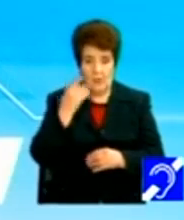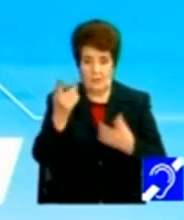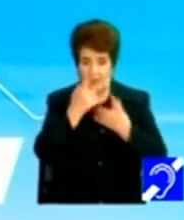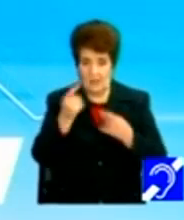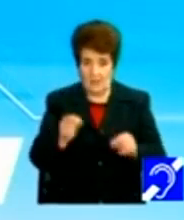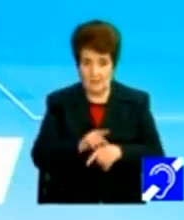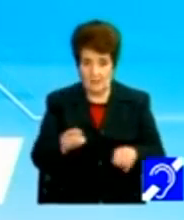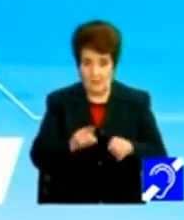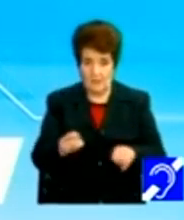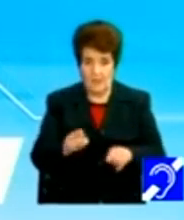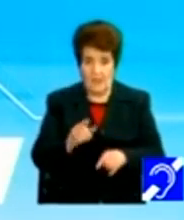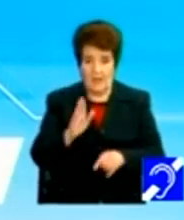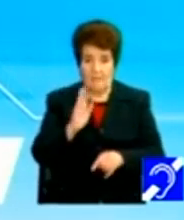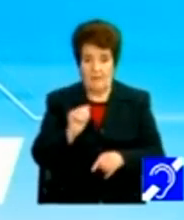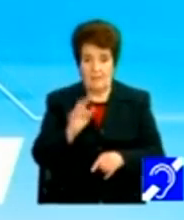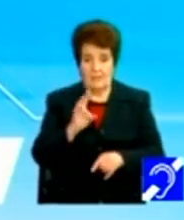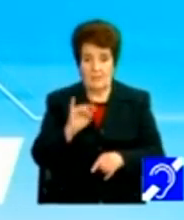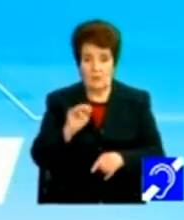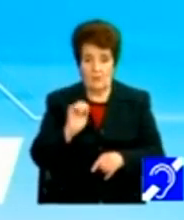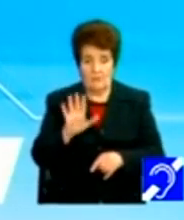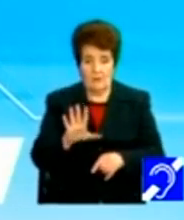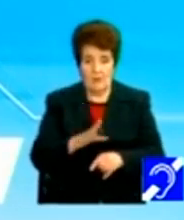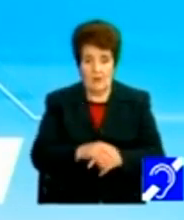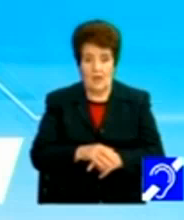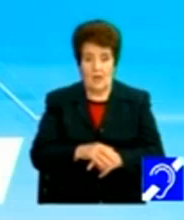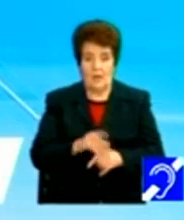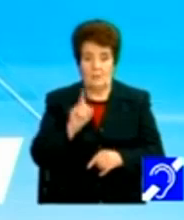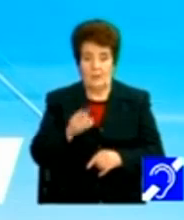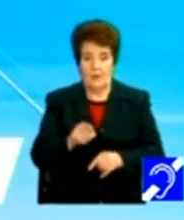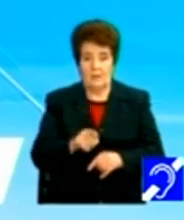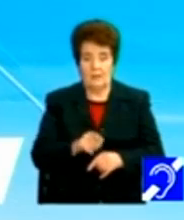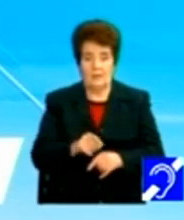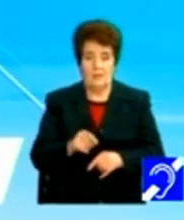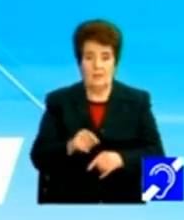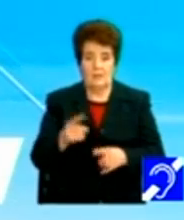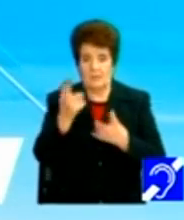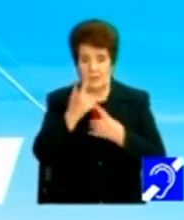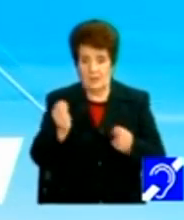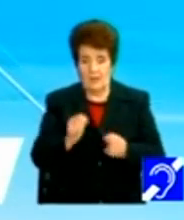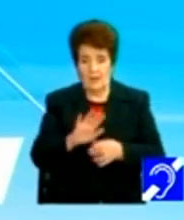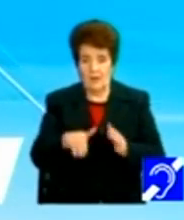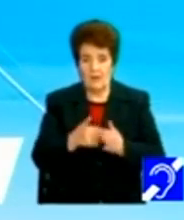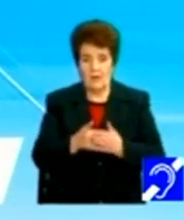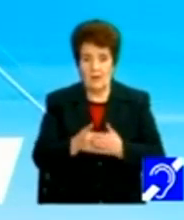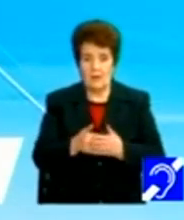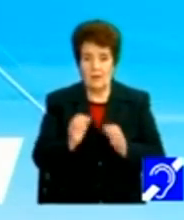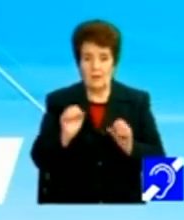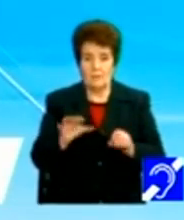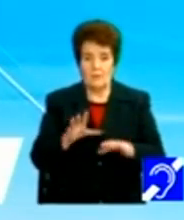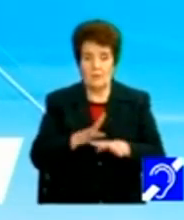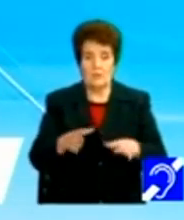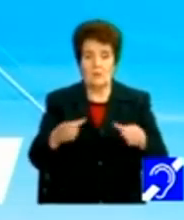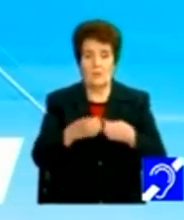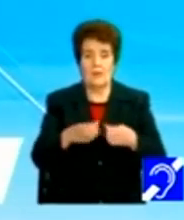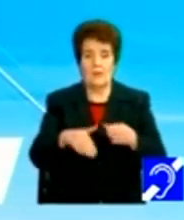declarația de propaganda lui Vasnețov cu atât mai mult trebuie traxată prin expulzarea sa și declararea ca fiind persoana non grata, pentru că se face și în toiul